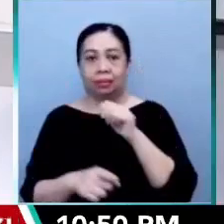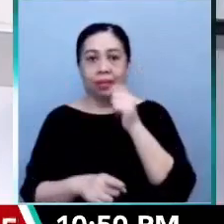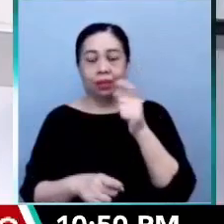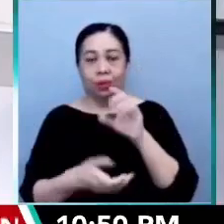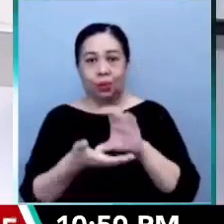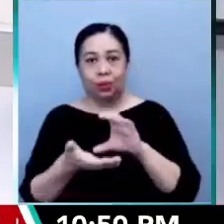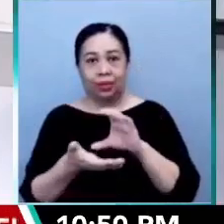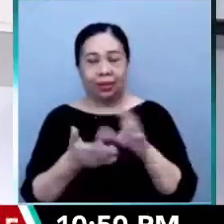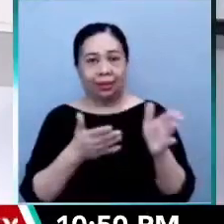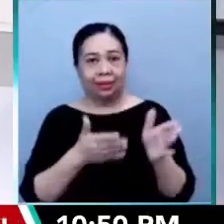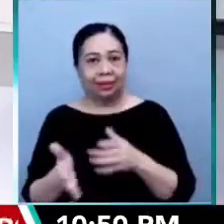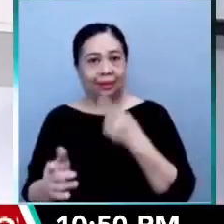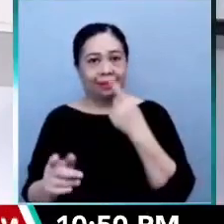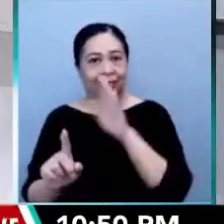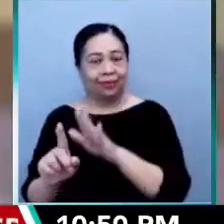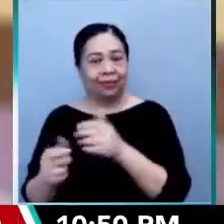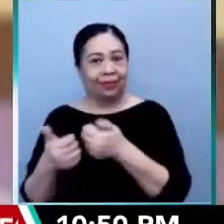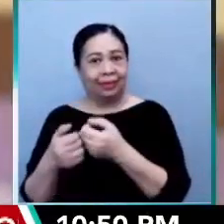sa kanya. Ilan?